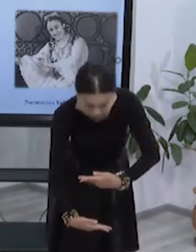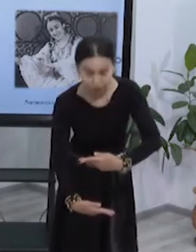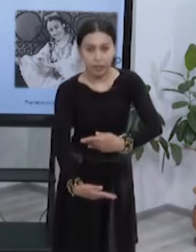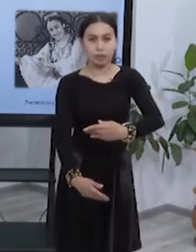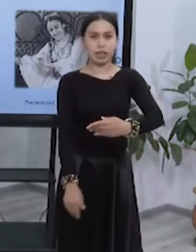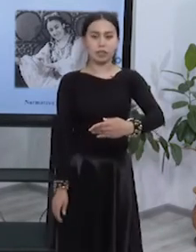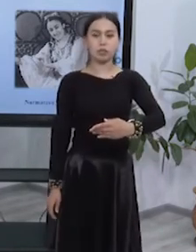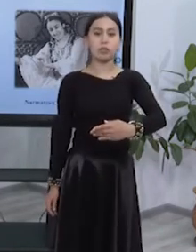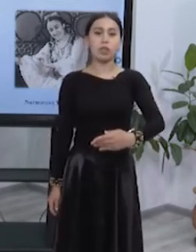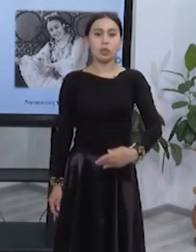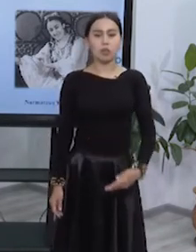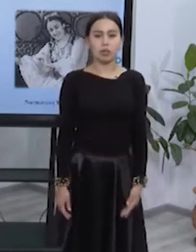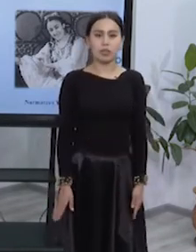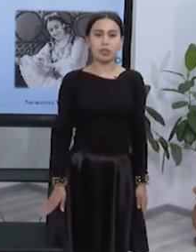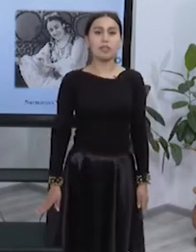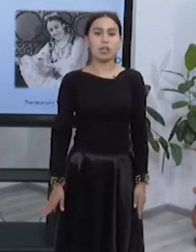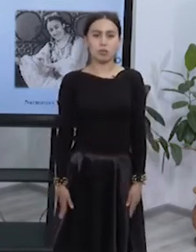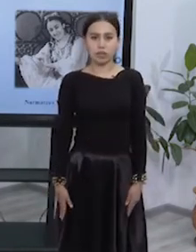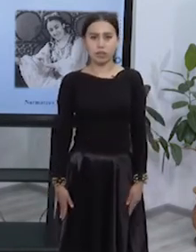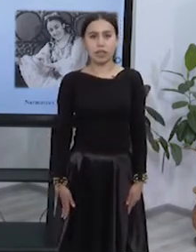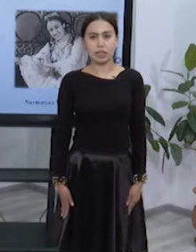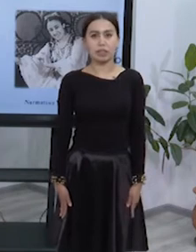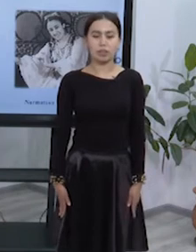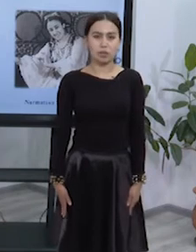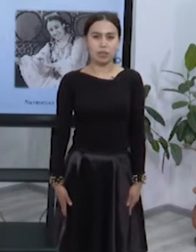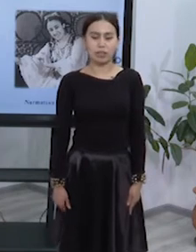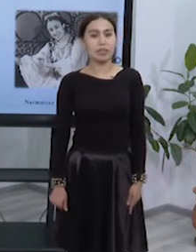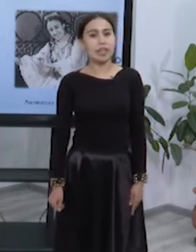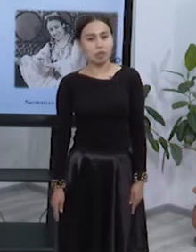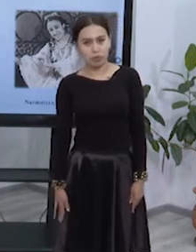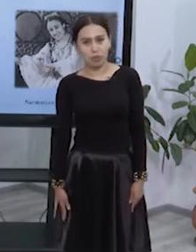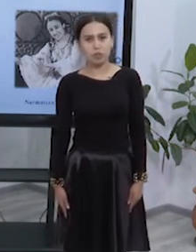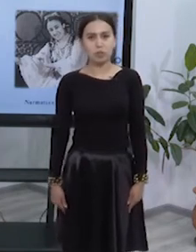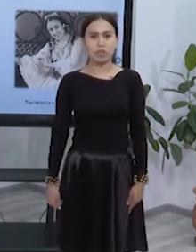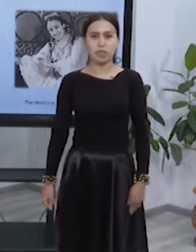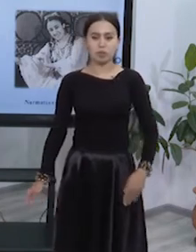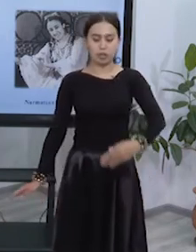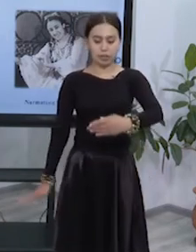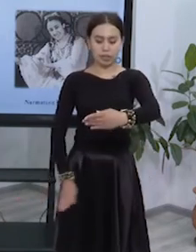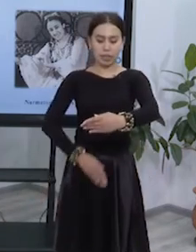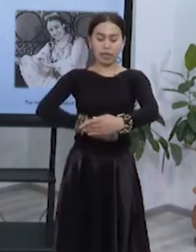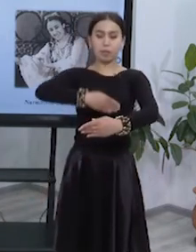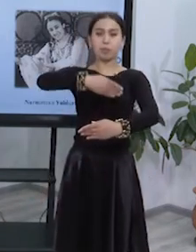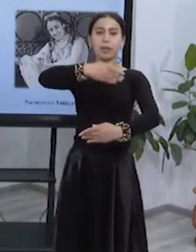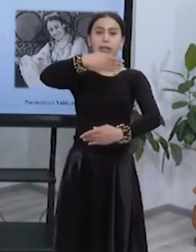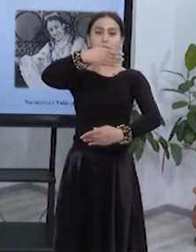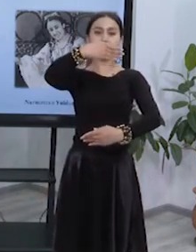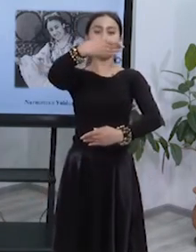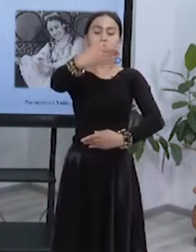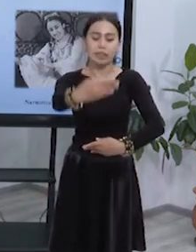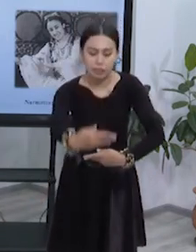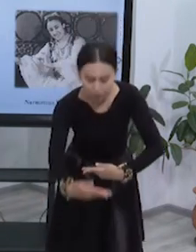ta'zim qilinadi. Ya'ni bu Buxorodagi salomlashish harakati hisoblanadi. Yana bir marotaba bajarib ko'ramiz.